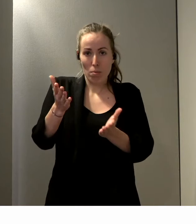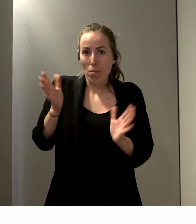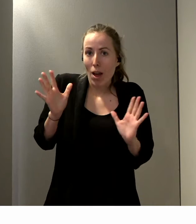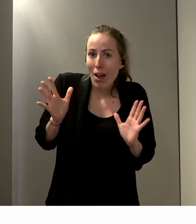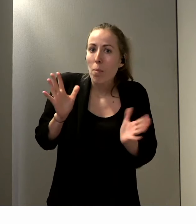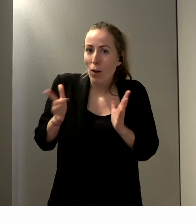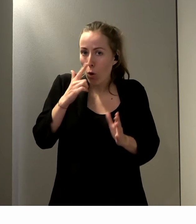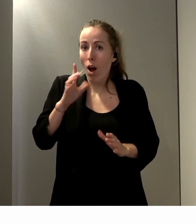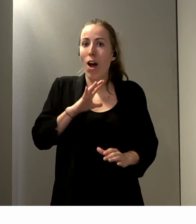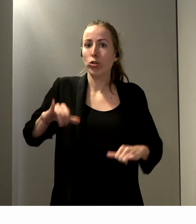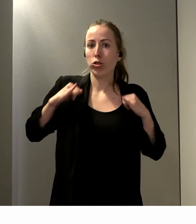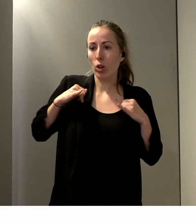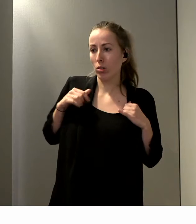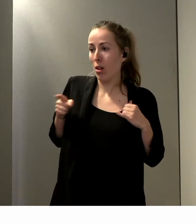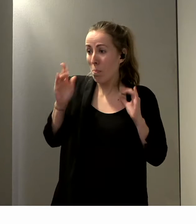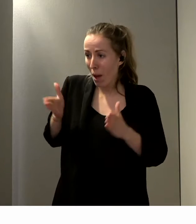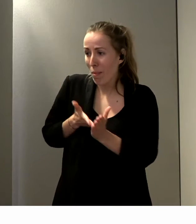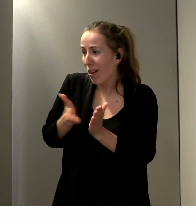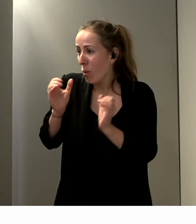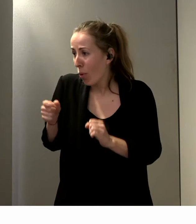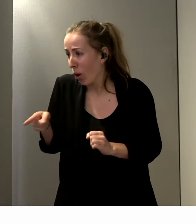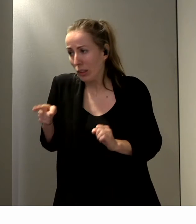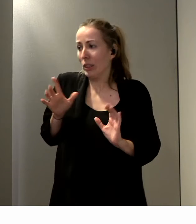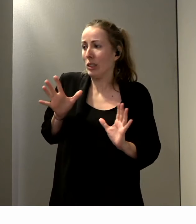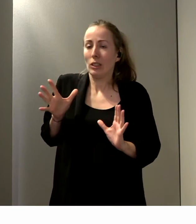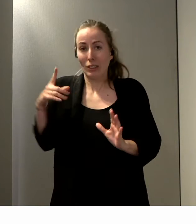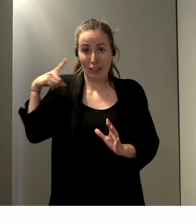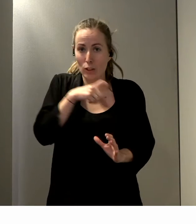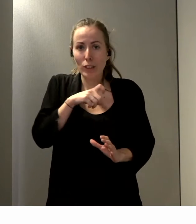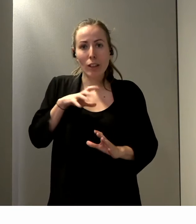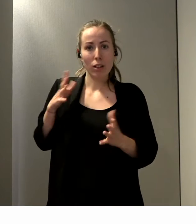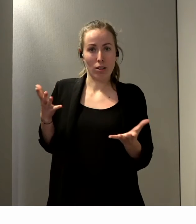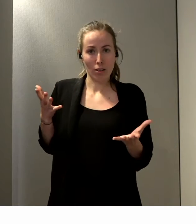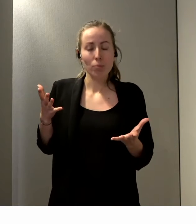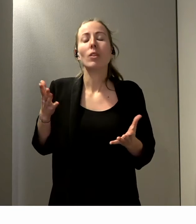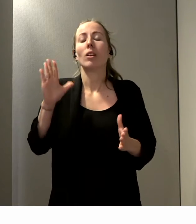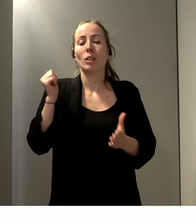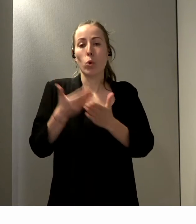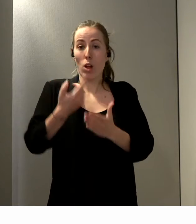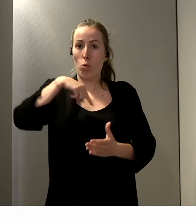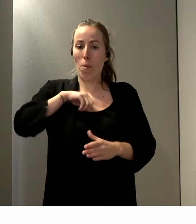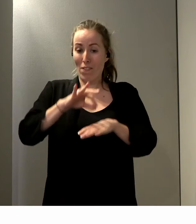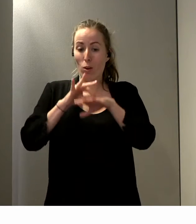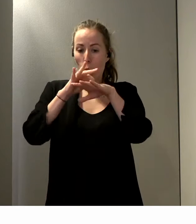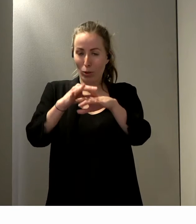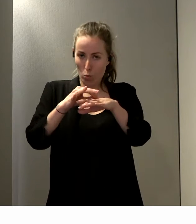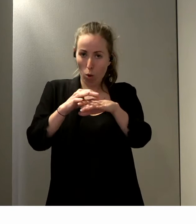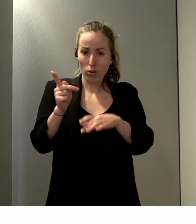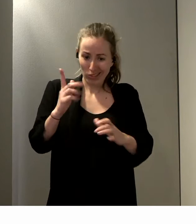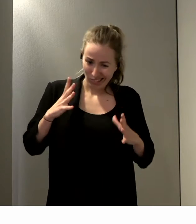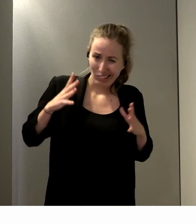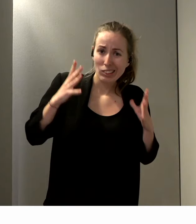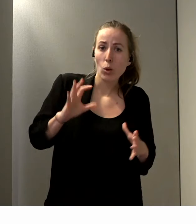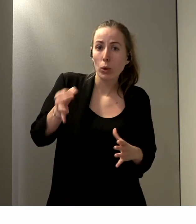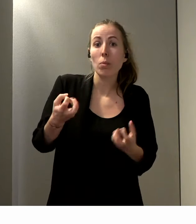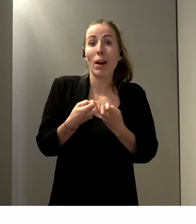facultés à pouvoir saisir ces opportunités que d'autres. Et donc, on a considérablement renforcé les moyens à l'accompagnement. Je pense notamment, par exemple, à